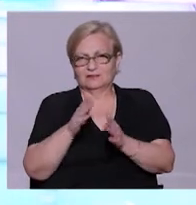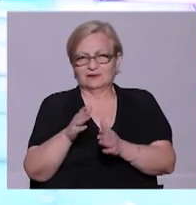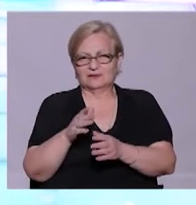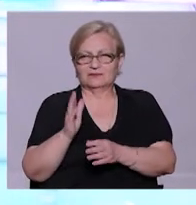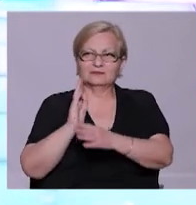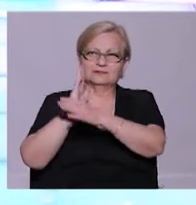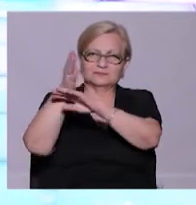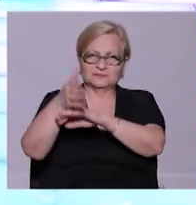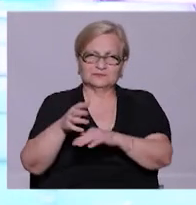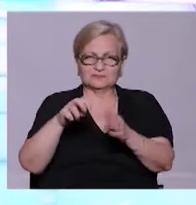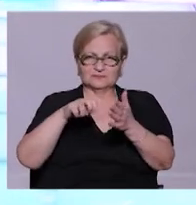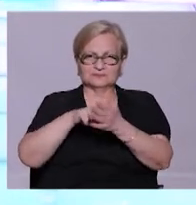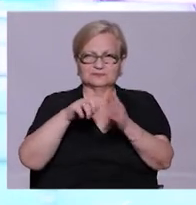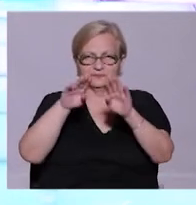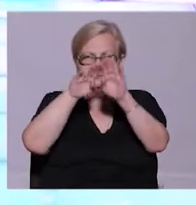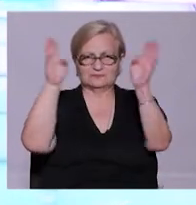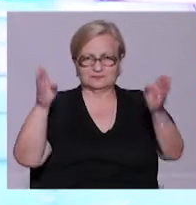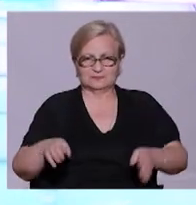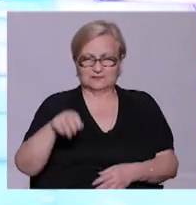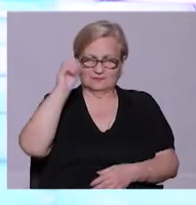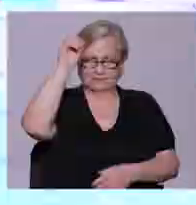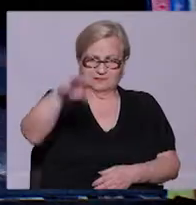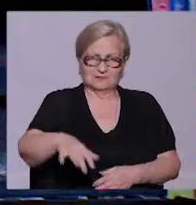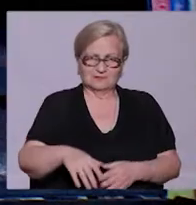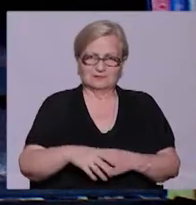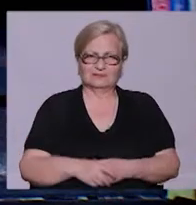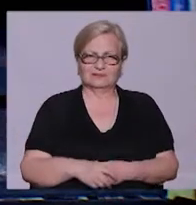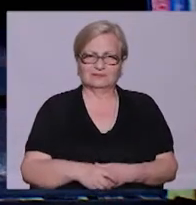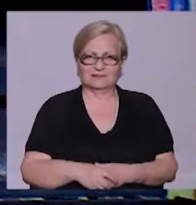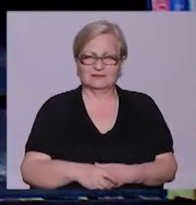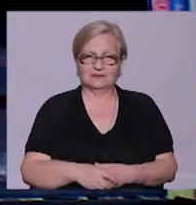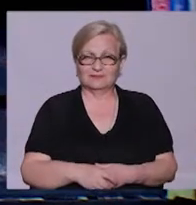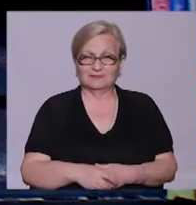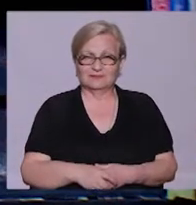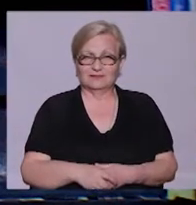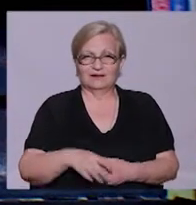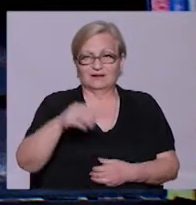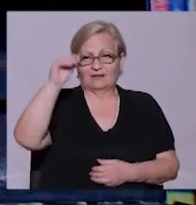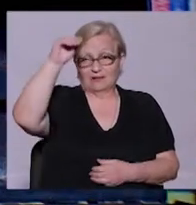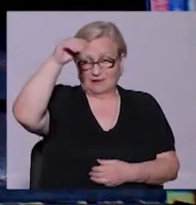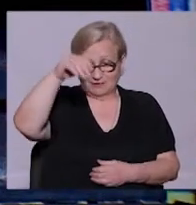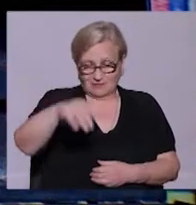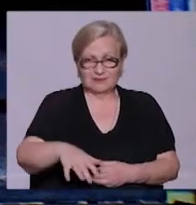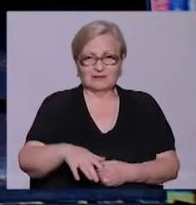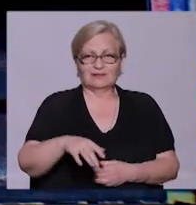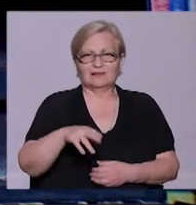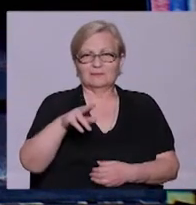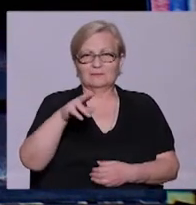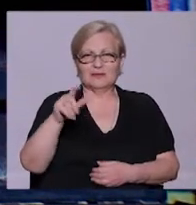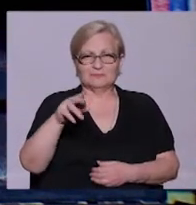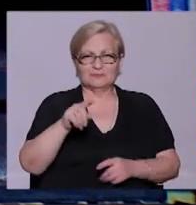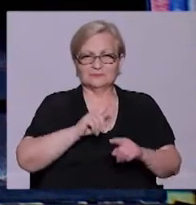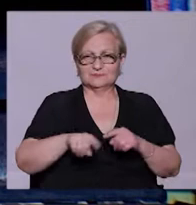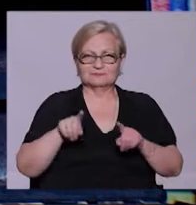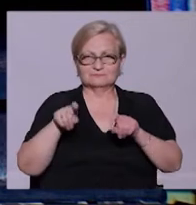მივიდა საპოსტო ყუთთან და ჩაუშვა წერილი. წერილი ძირამდე არც იყო ჩასული. რომ პეპი ელვისებური